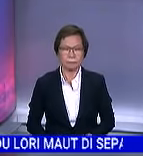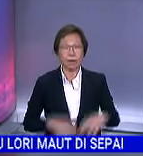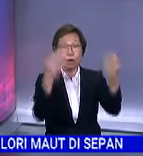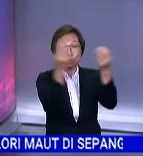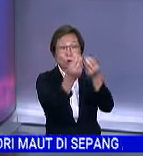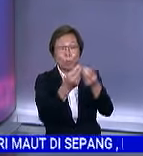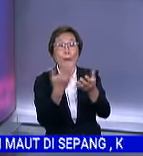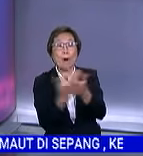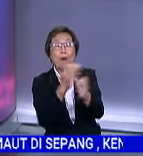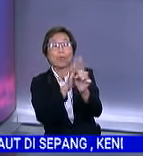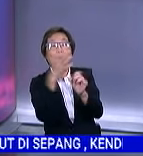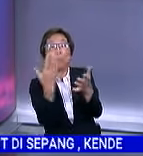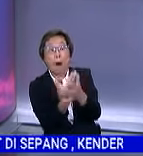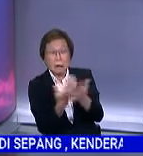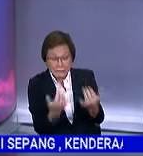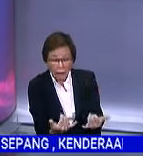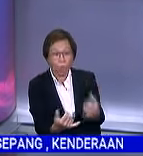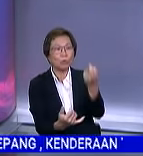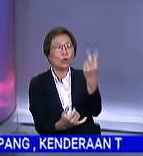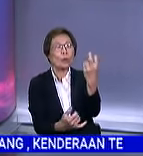Jumlah kes baharu COVID-19 hari ini